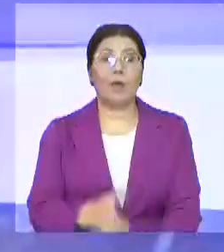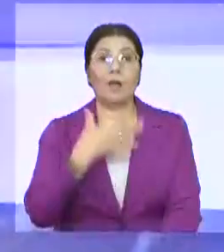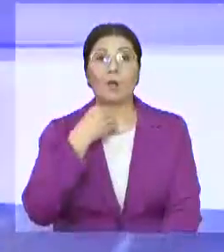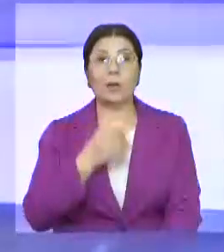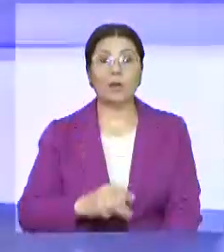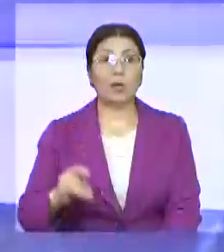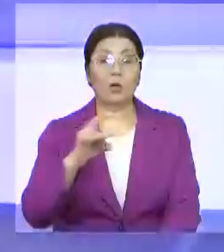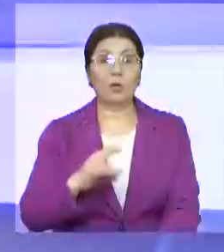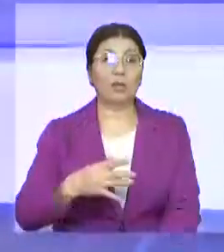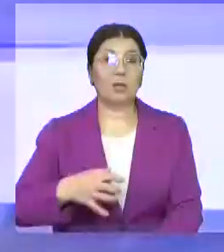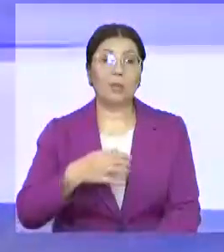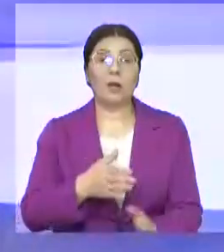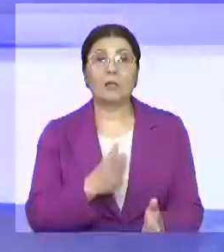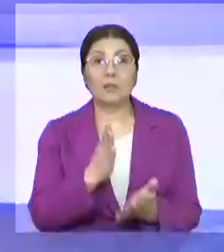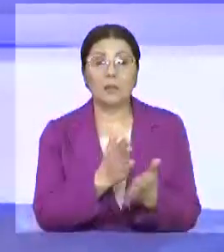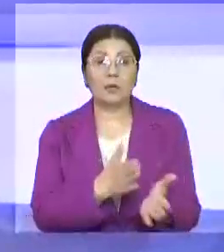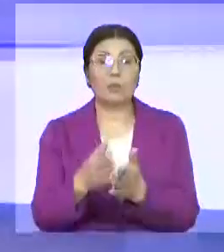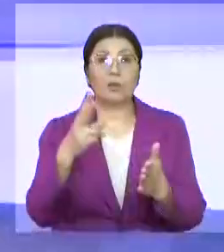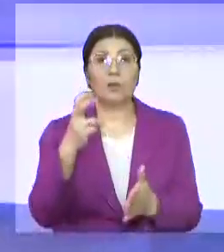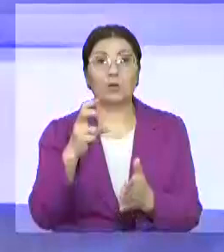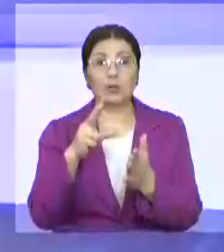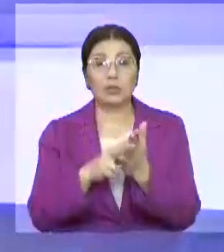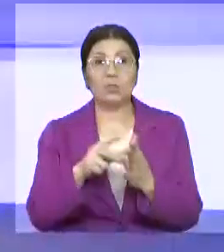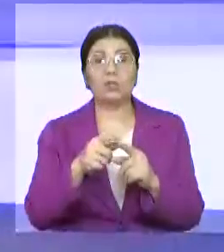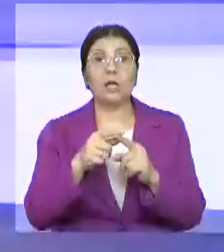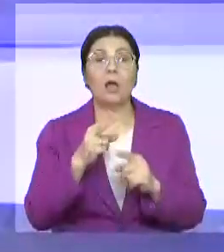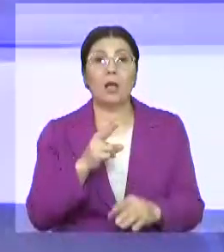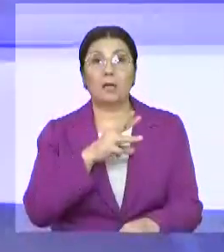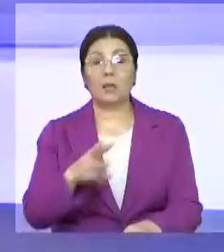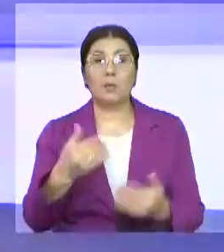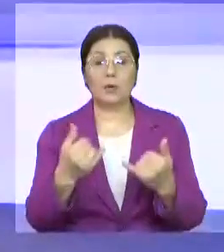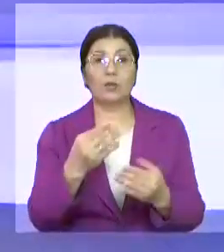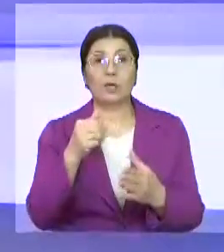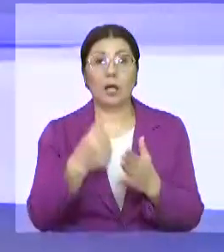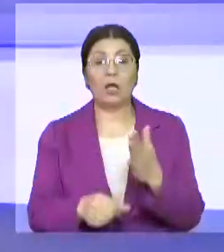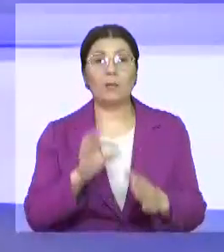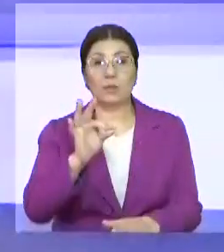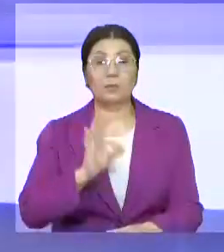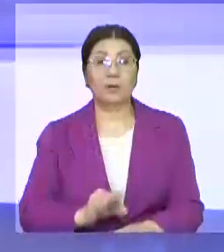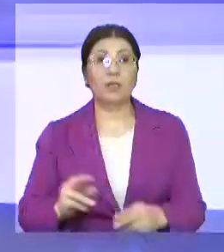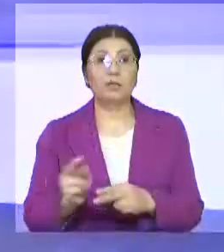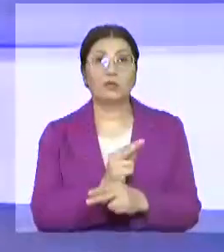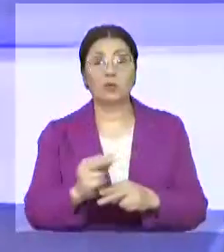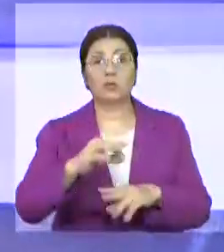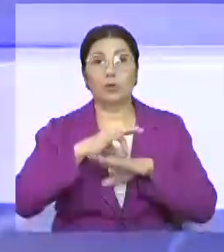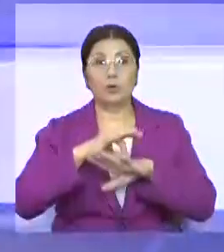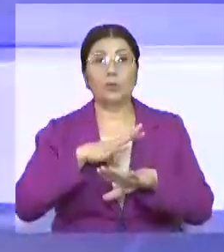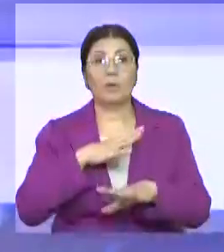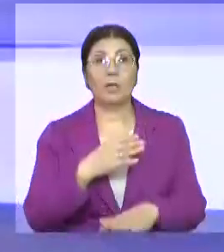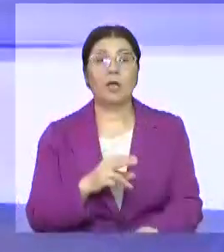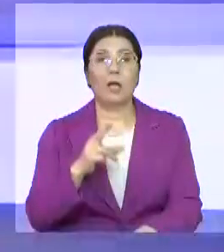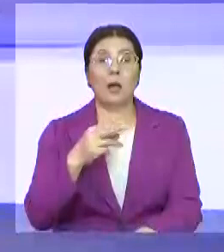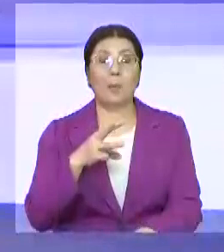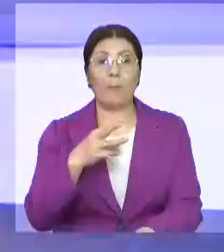Нәртөктің аудандық маңызы бар жолдары 208 шақырымды құрайды. Бүгінде оның 60% толық жөндеуден өткен. Қазіргі уақытта Шевченко Қызылжар